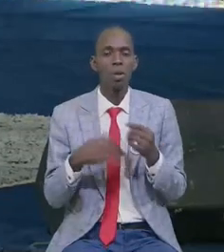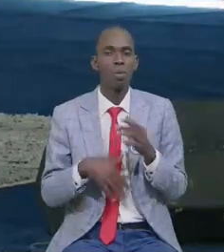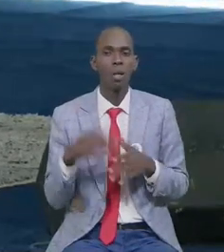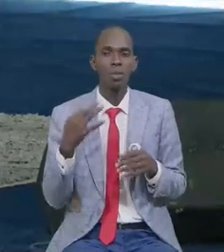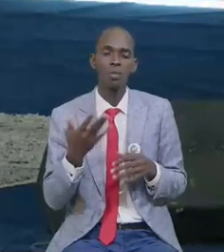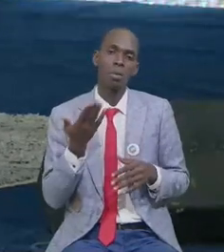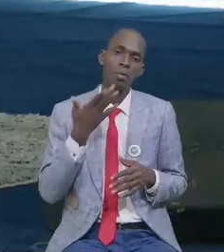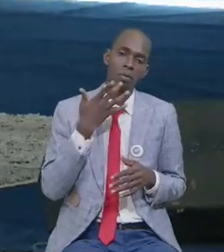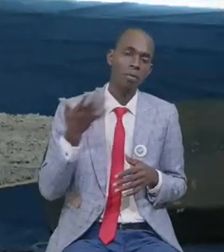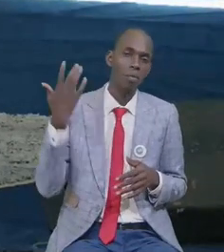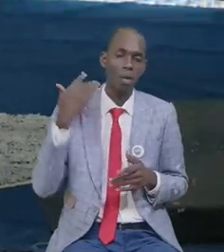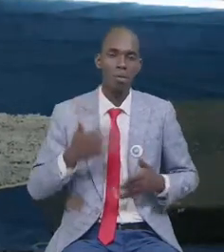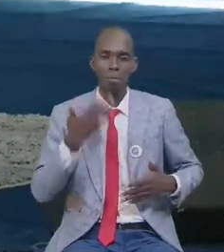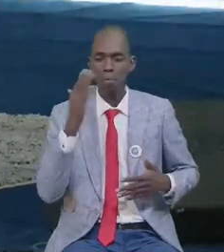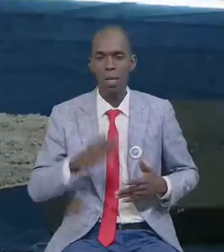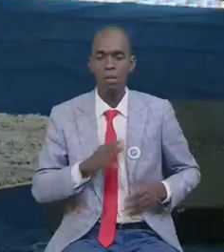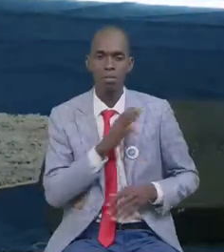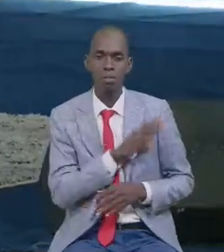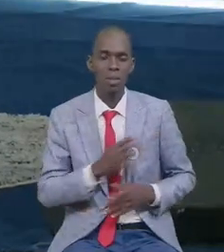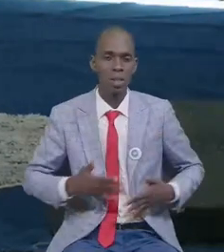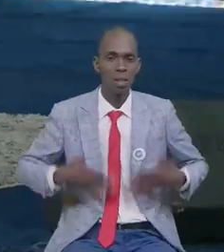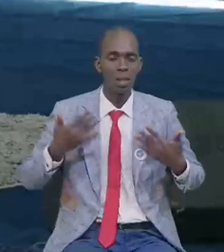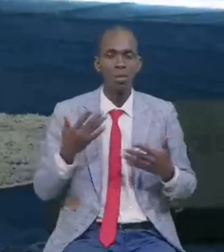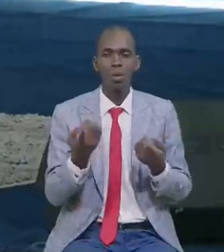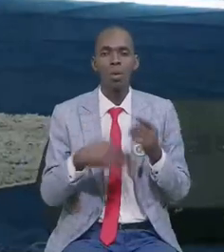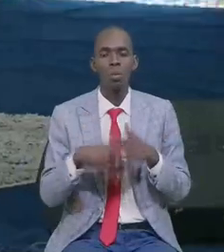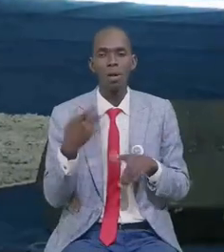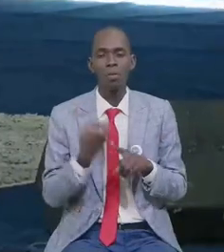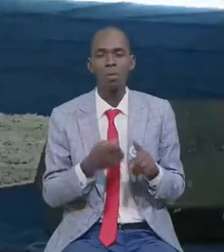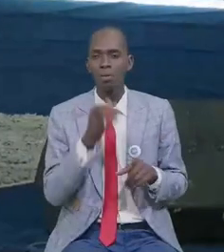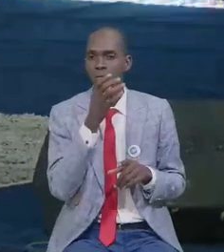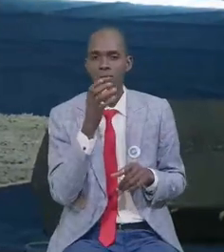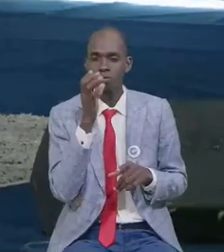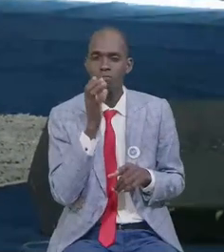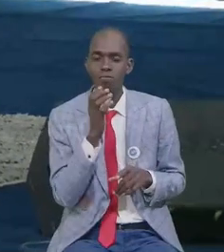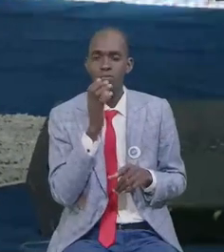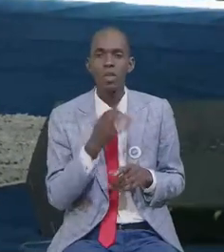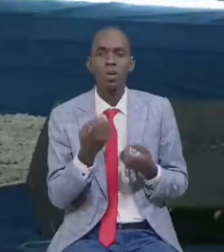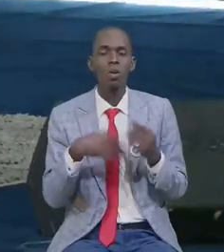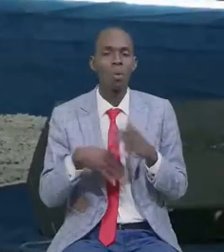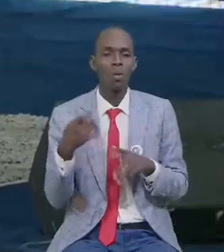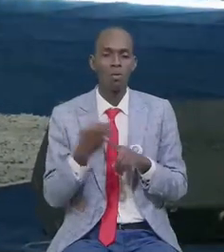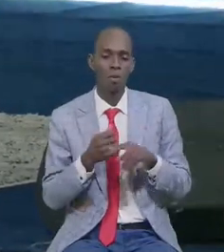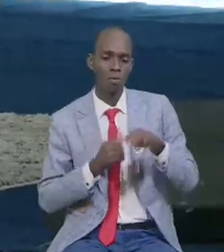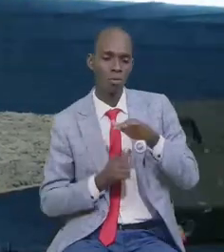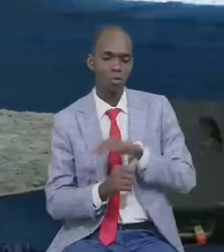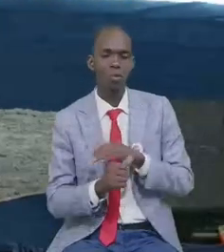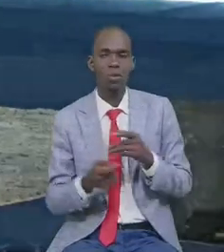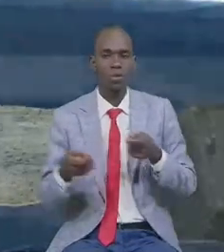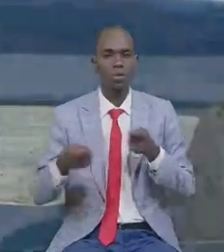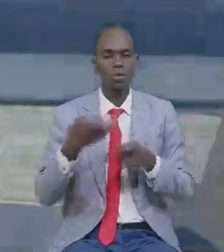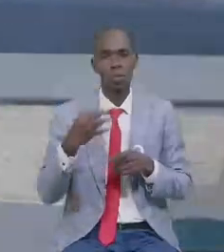votre ancien mode de vie, sortez de l'occultisme, sortez du contrôle de Satan. Et comme vous